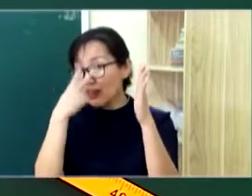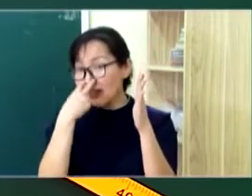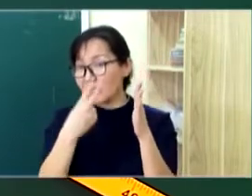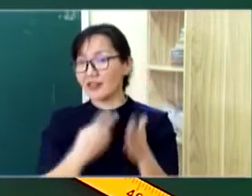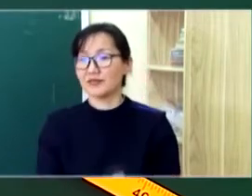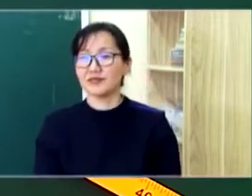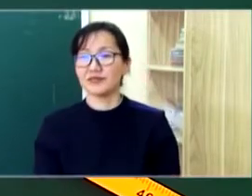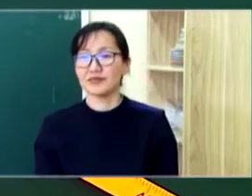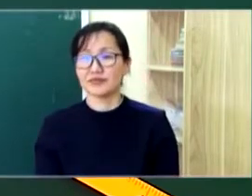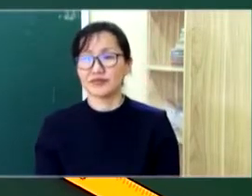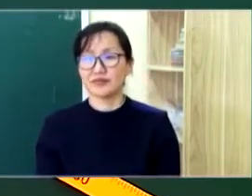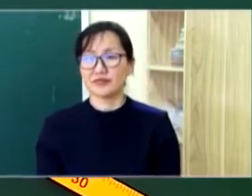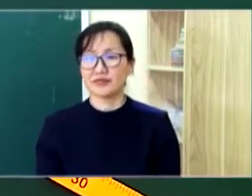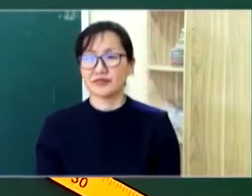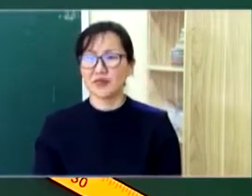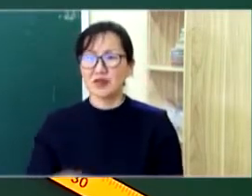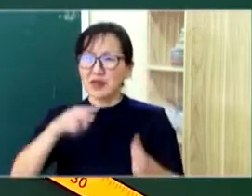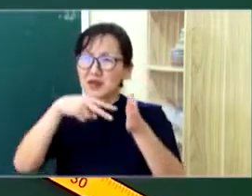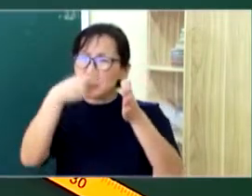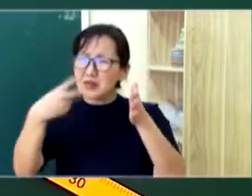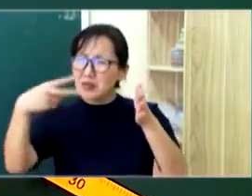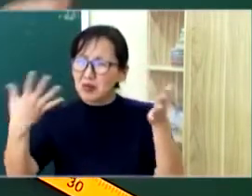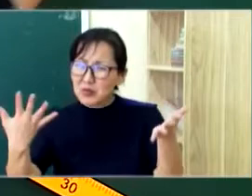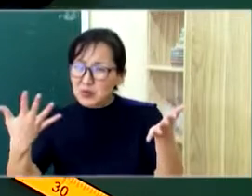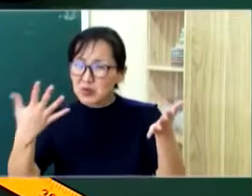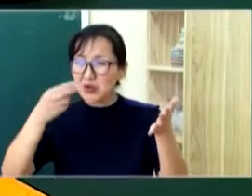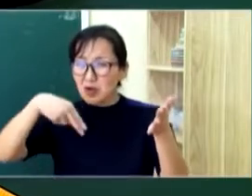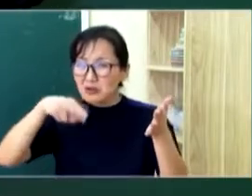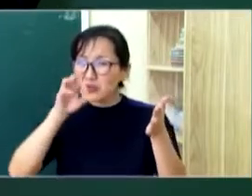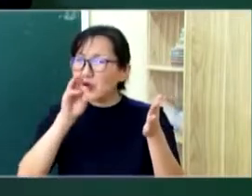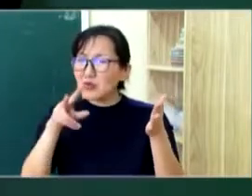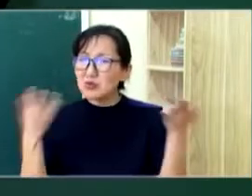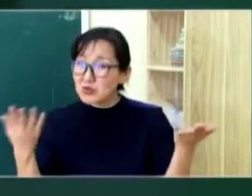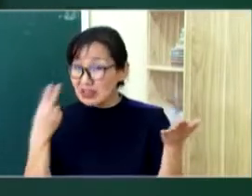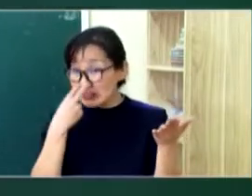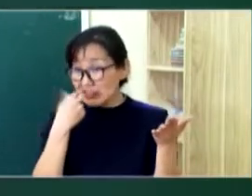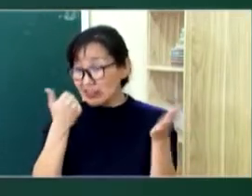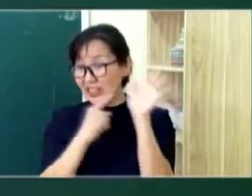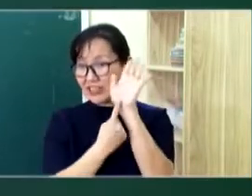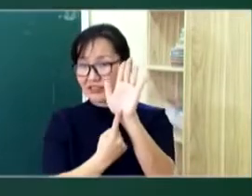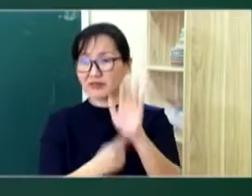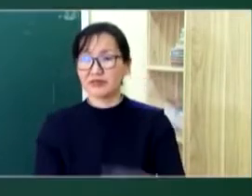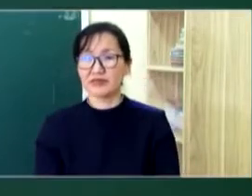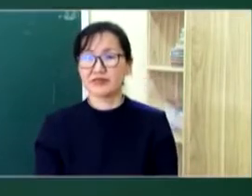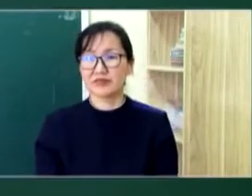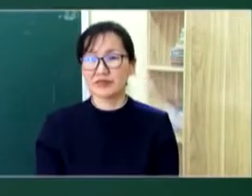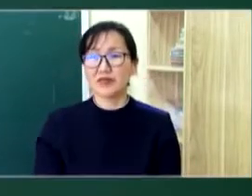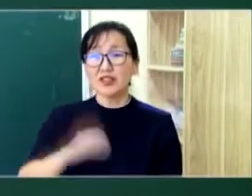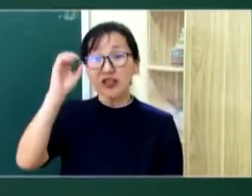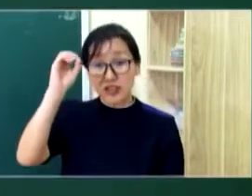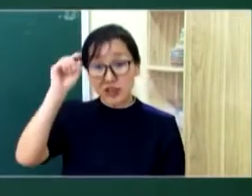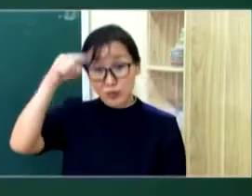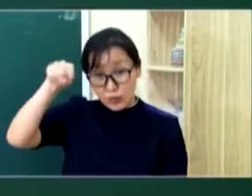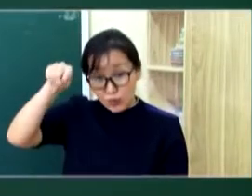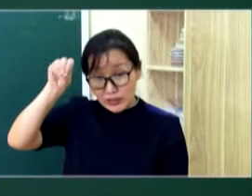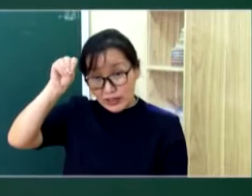маань 100-ы гэсэн тоогоор бичигдэнэ. За энэний ард бид нар тгээ тавьж бас болно. Тгээ тавьсан тохиолдолд бутархай нь тгээ төгссөн